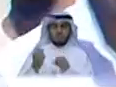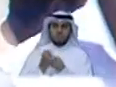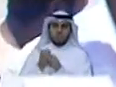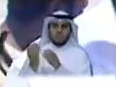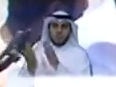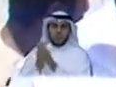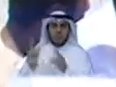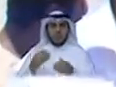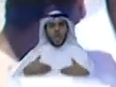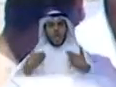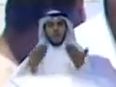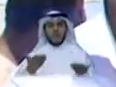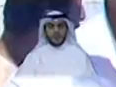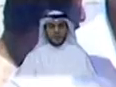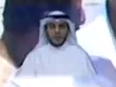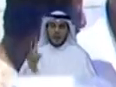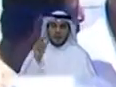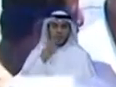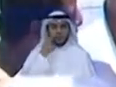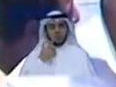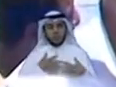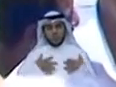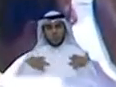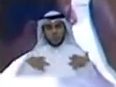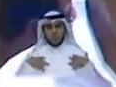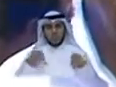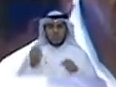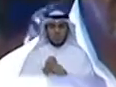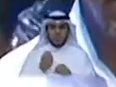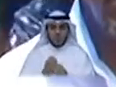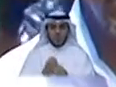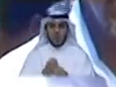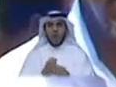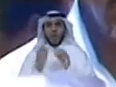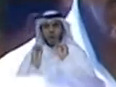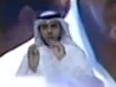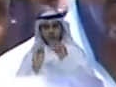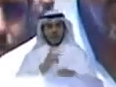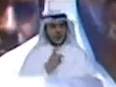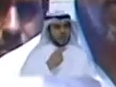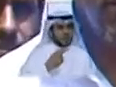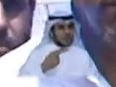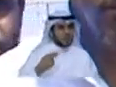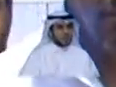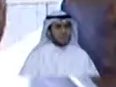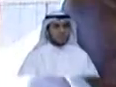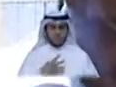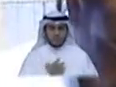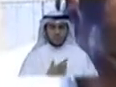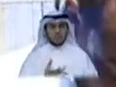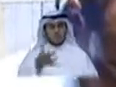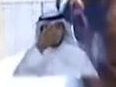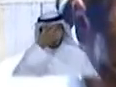هدية من شعبنا من دولة الكويت ممثلة بلجنة الإغاثة العليا الكويتية، اللجنة الصحية